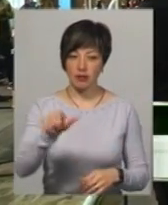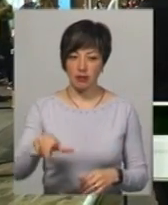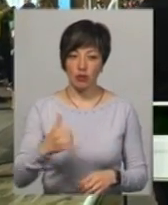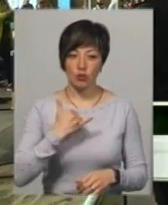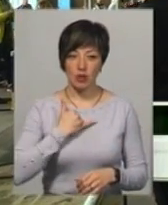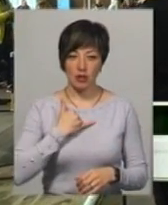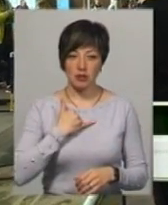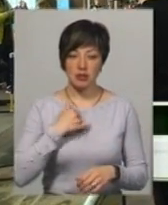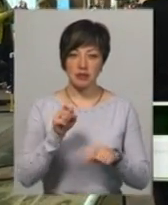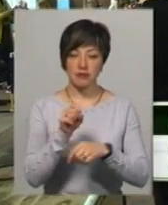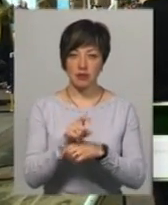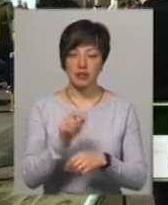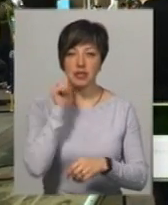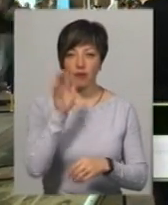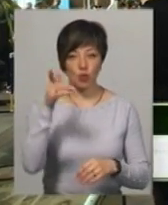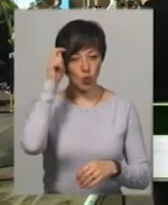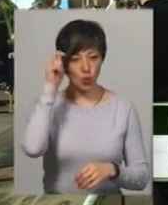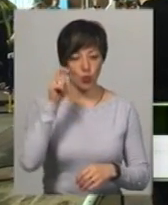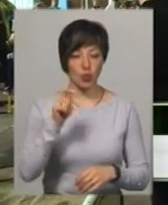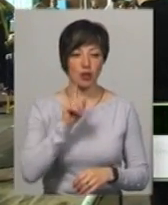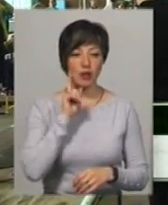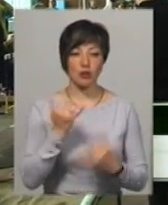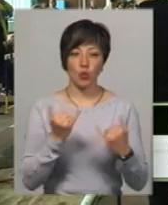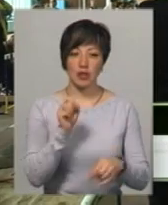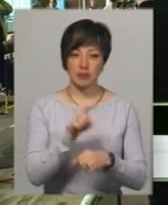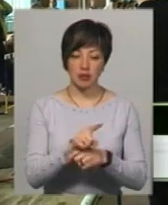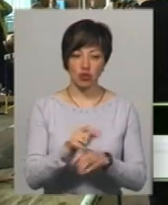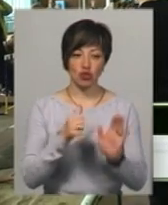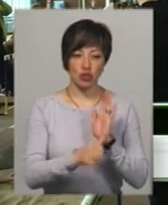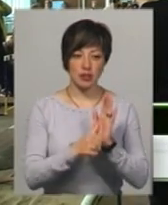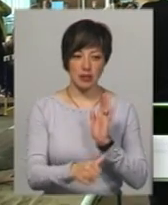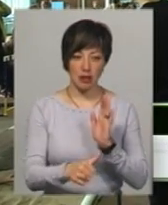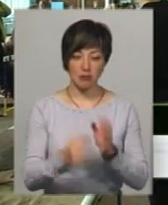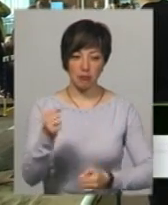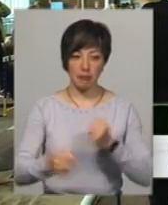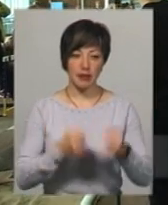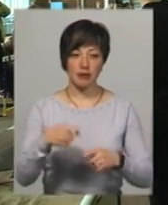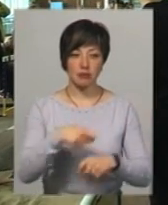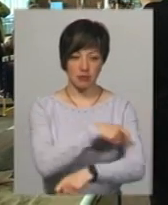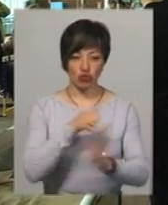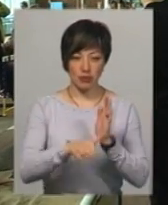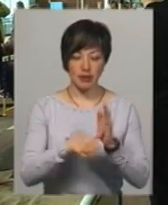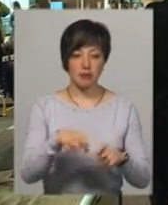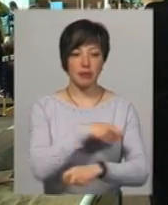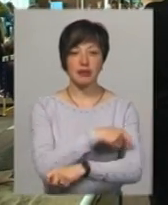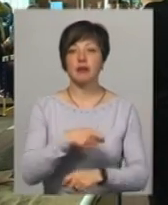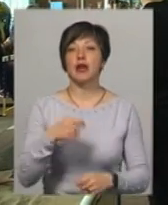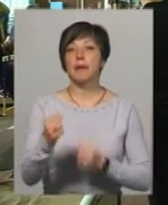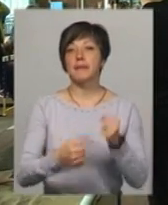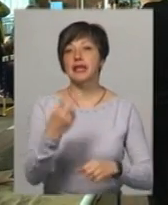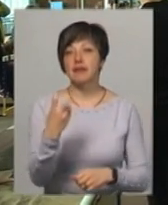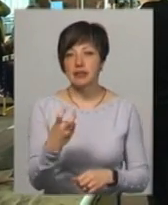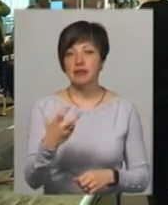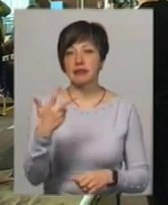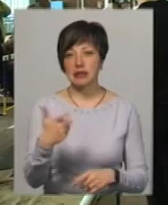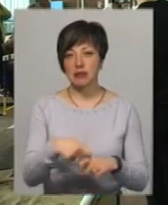нас були дисципліни, завтра будуть юнаки. У нас були сьогодні дисципліни, це 60 біг, 60 метрів, біг 200 метрів, біг